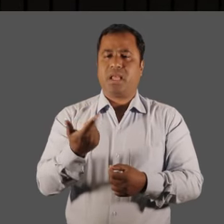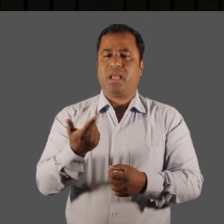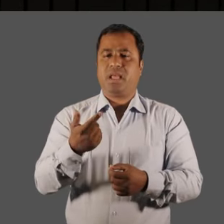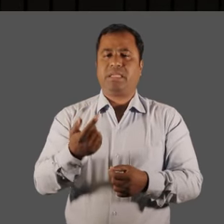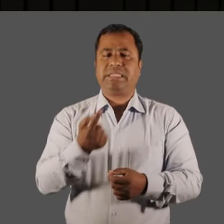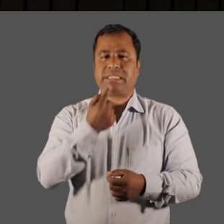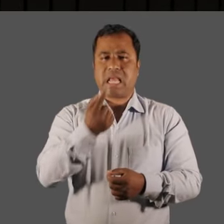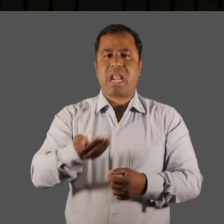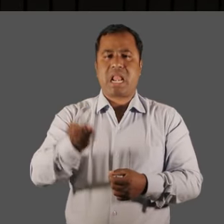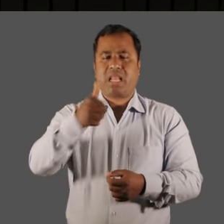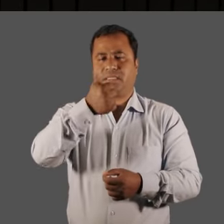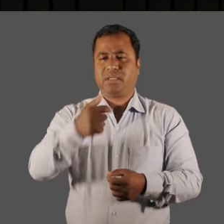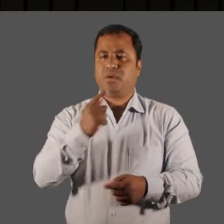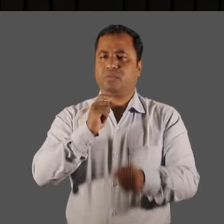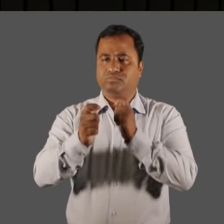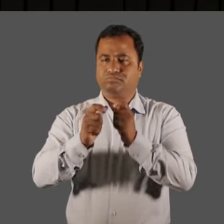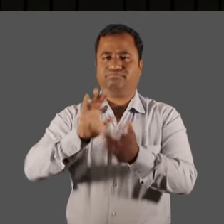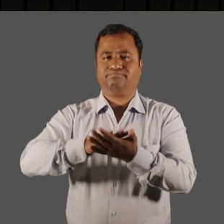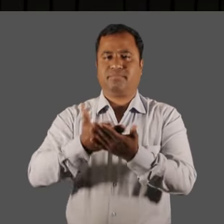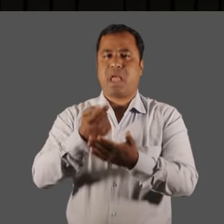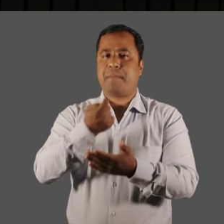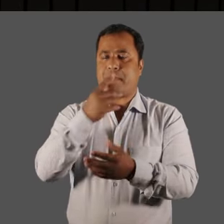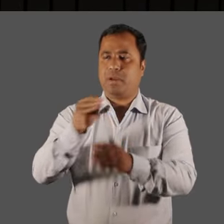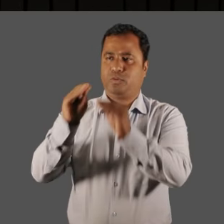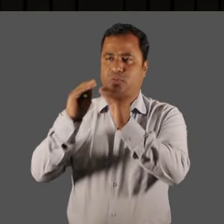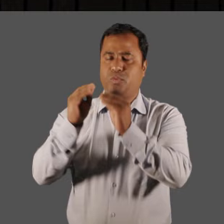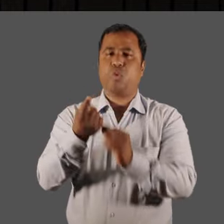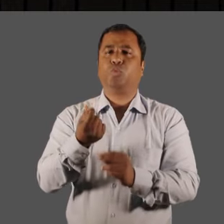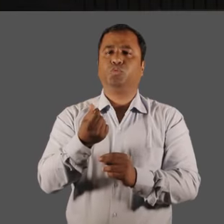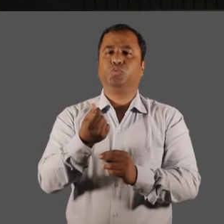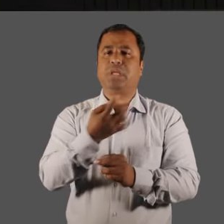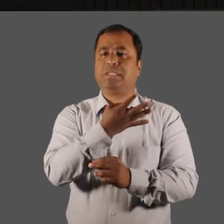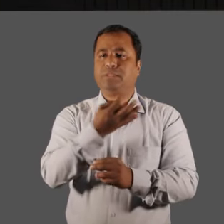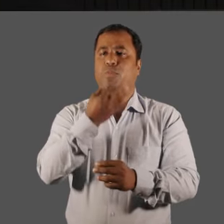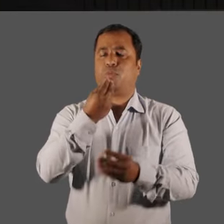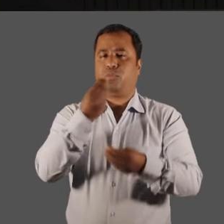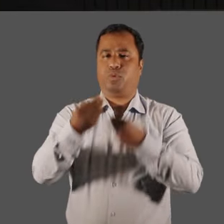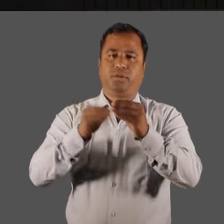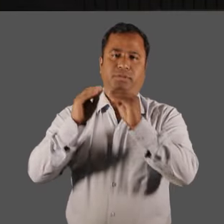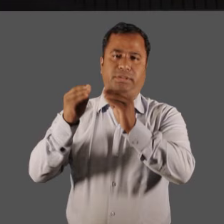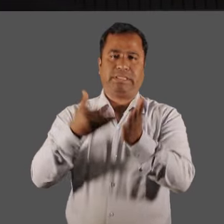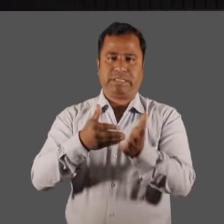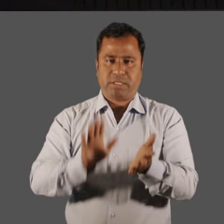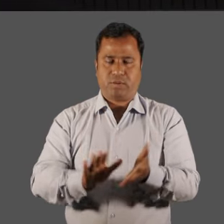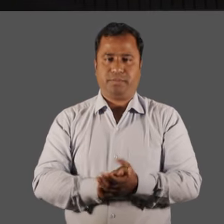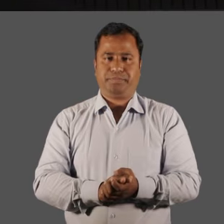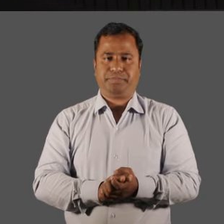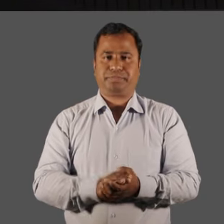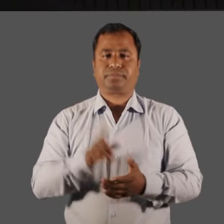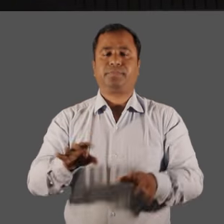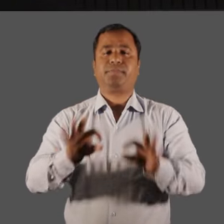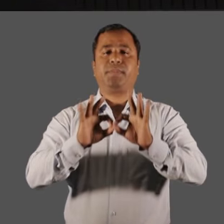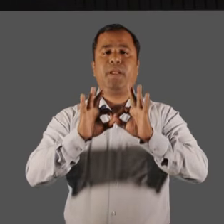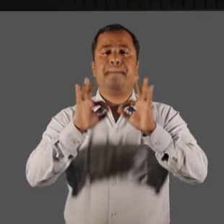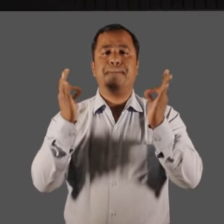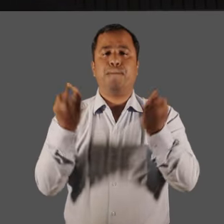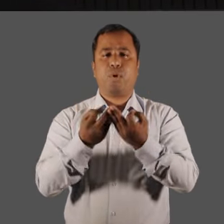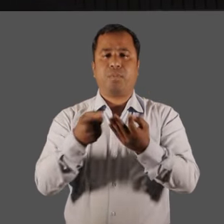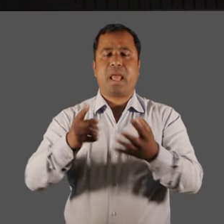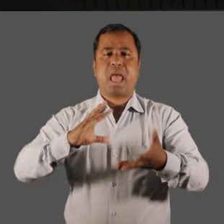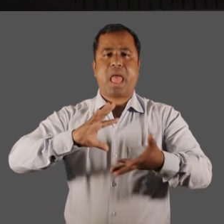এগুলো আমি বাবাকে সবসময় বলতাম, ইন্টারপ্রেট করতাম খুব ছোট থেকেই। কোনো পারিবারিক অনুষ্ঠান বলতে যখন আত্মীয়স্বজনের